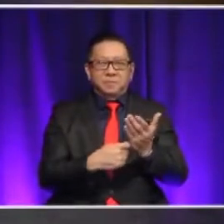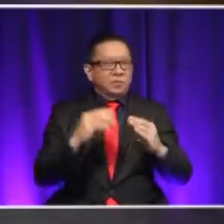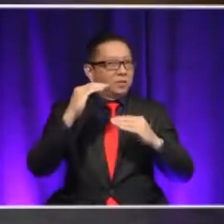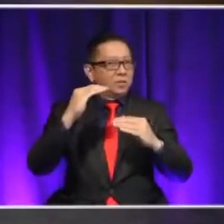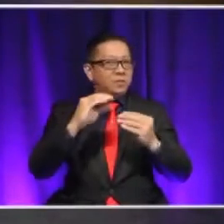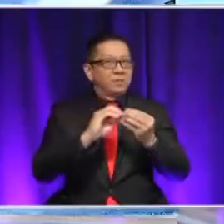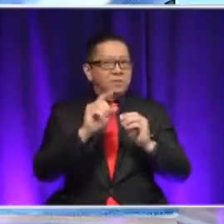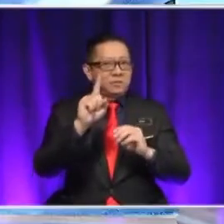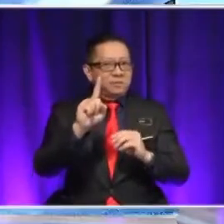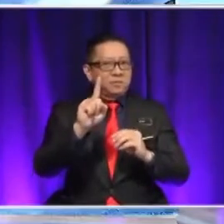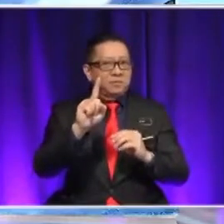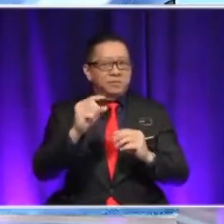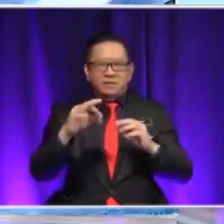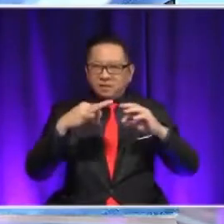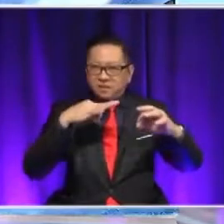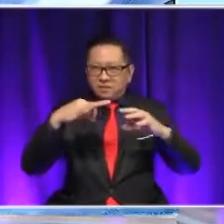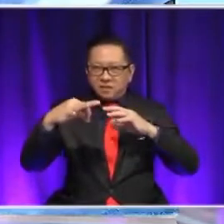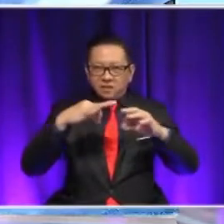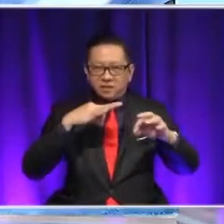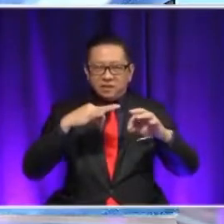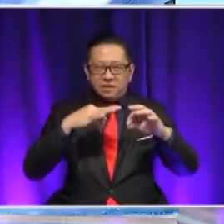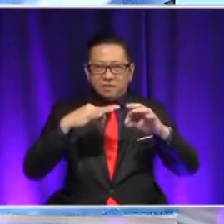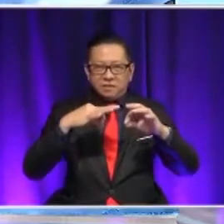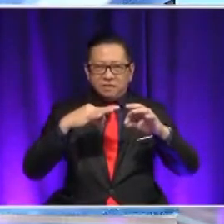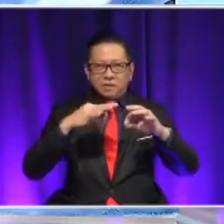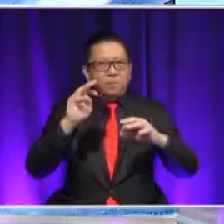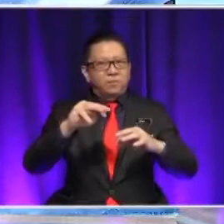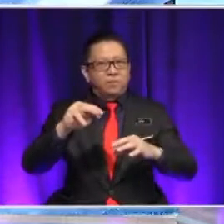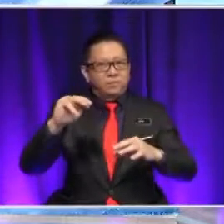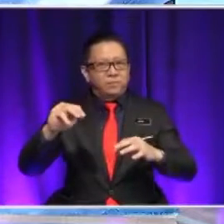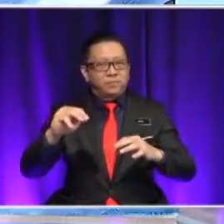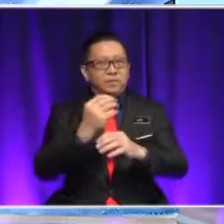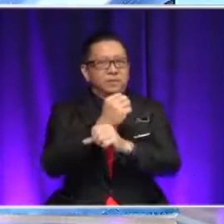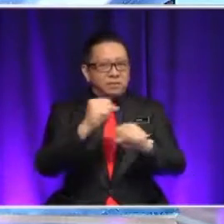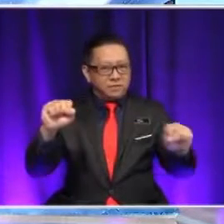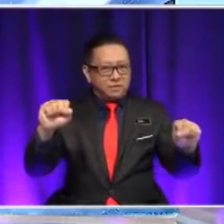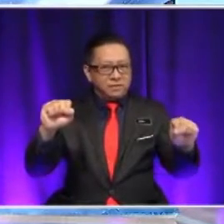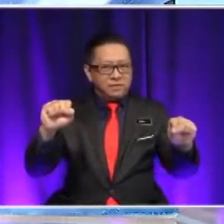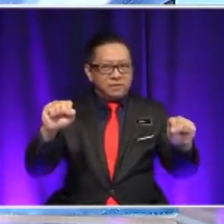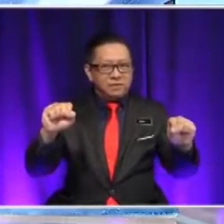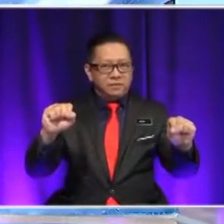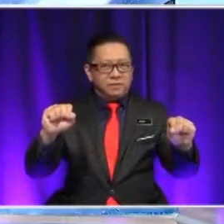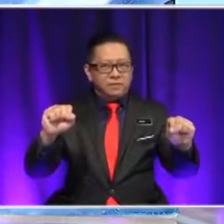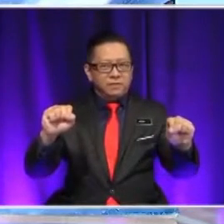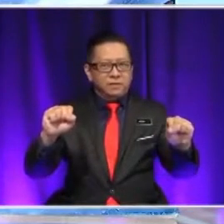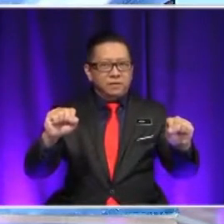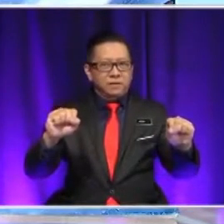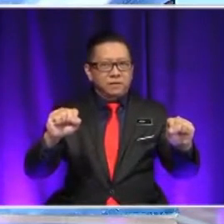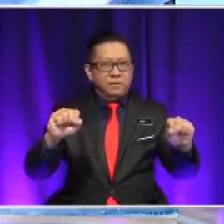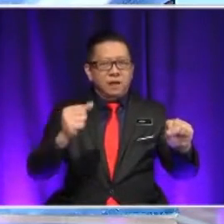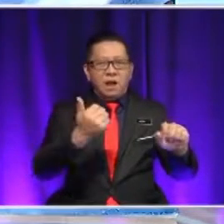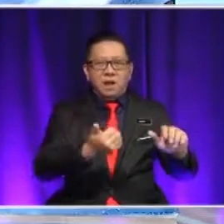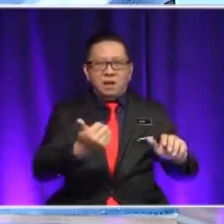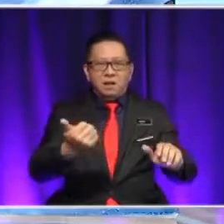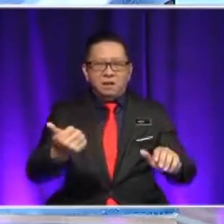yang pertama mengecek guna tekanan Terangkan DKI by Ashley bodykit tersedia Kaina barang-barang seperti diatas meja itu boleh moa